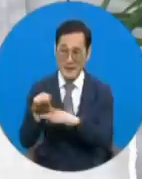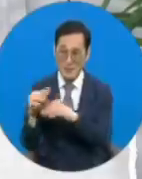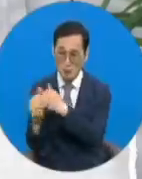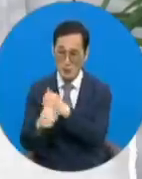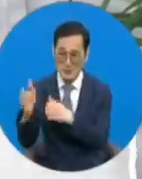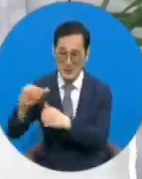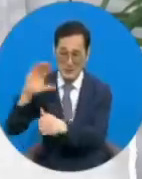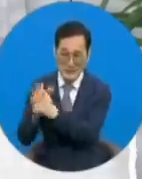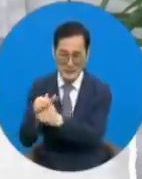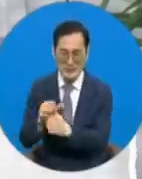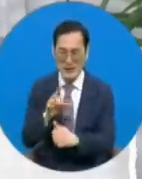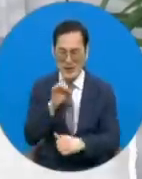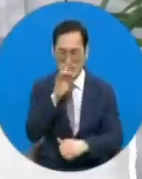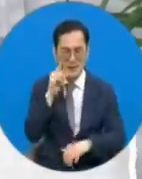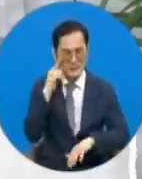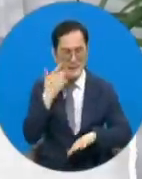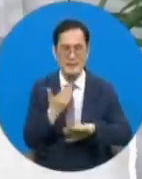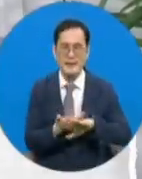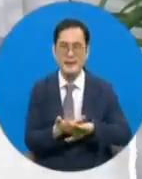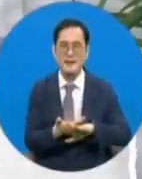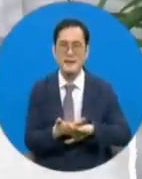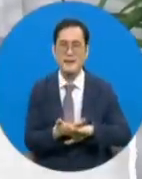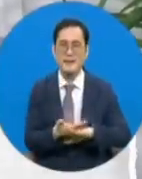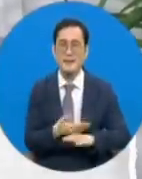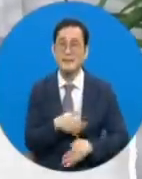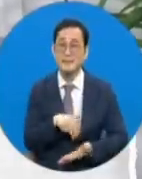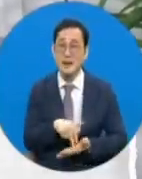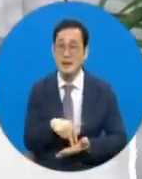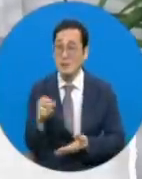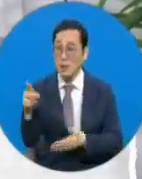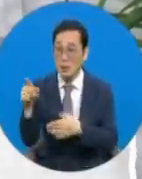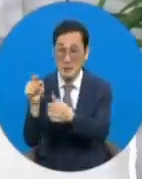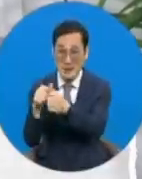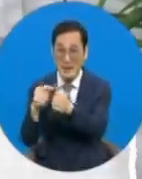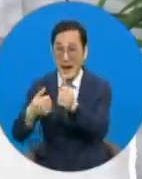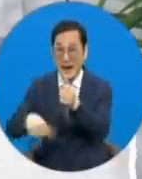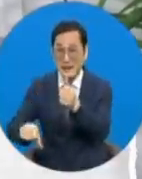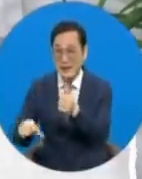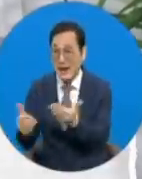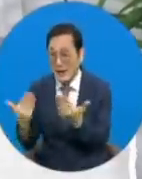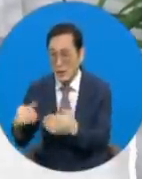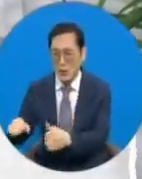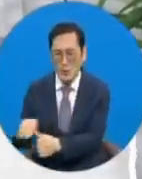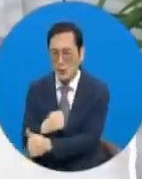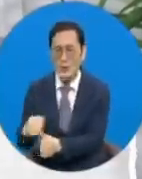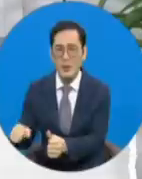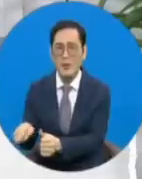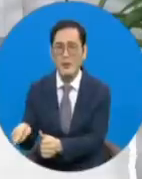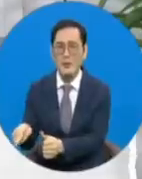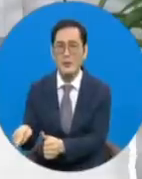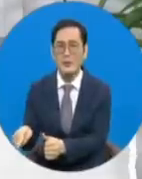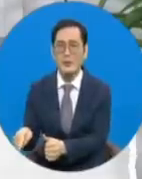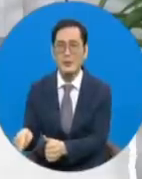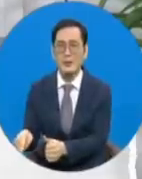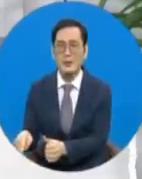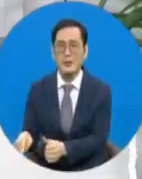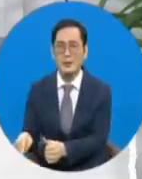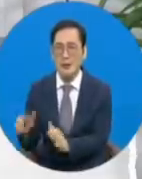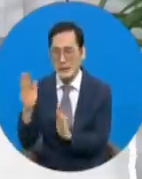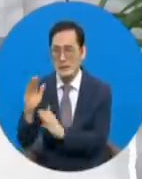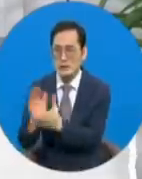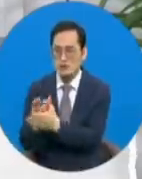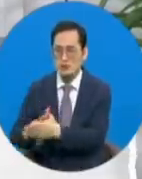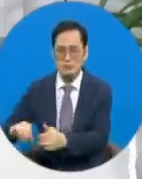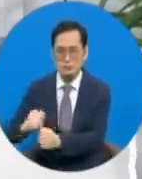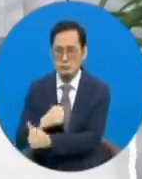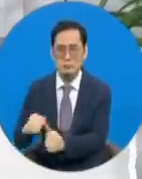봤던 것이고요. 사실 여기에 더불어서 이동관 특보가 아들 학폭 논란까지 나오지 않았습니까? 학폭 논란이 처음